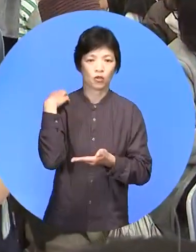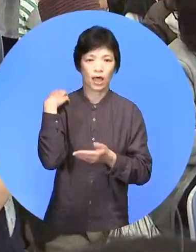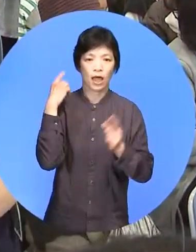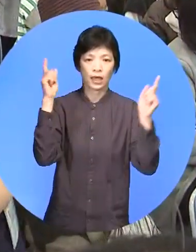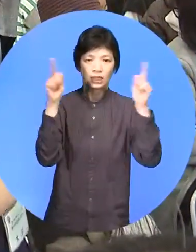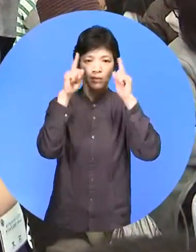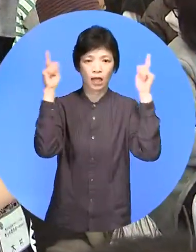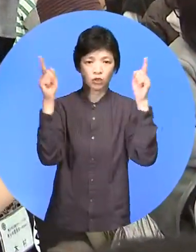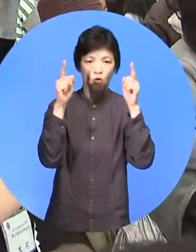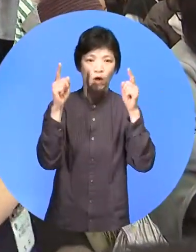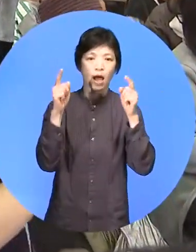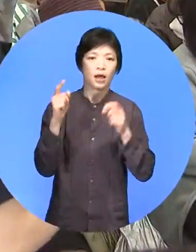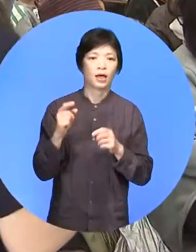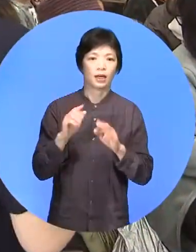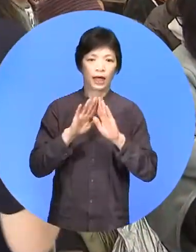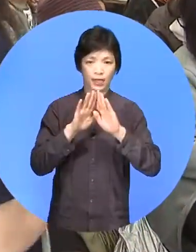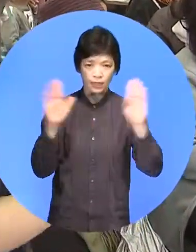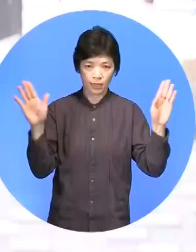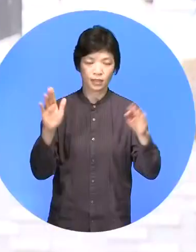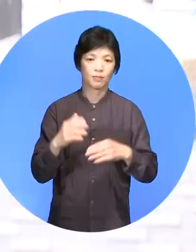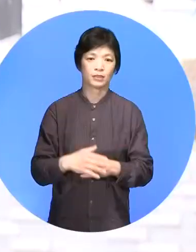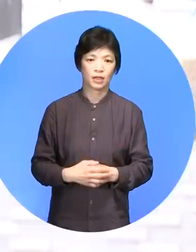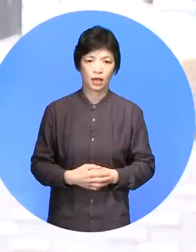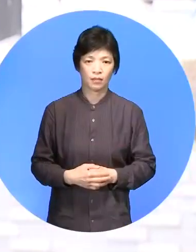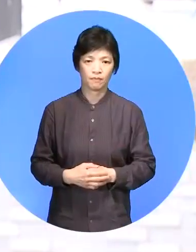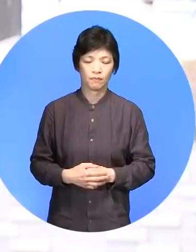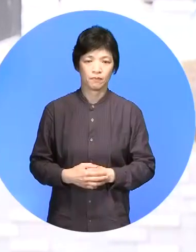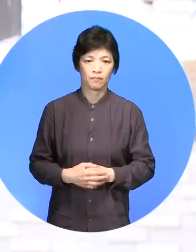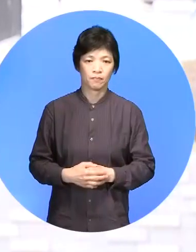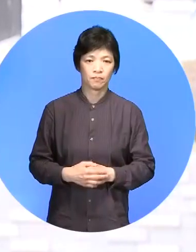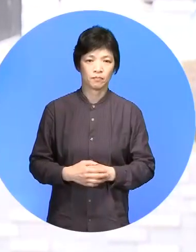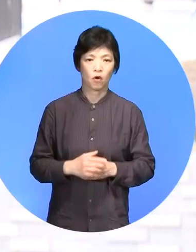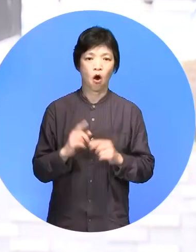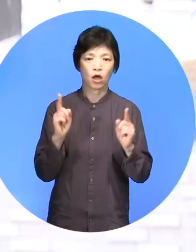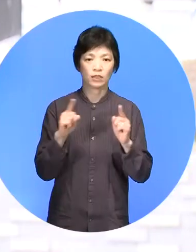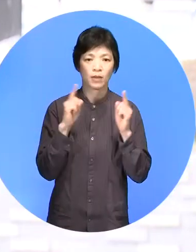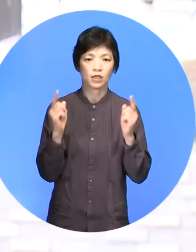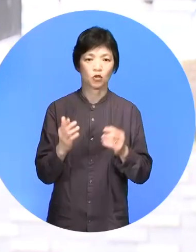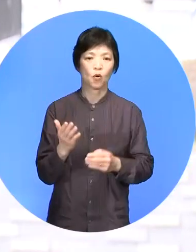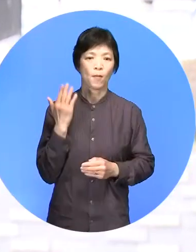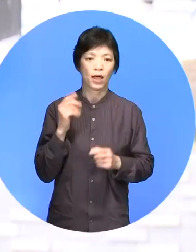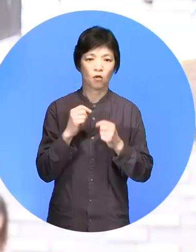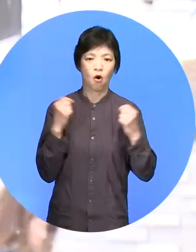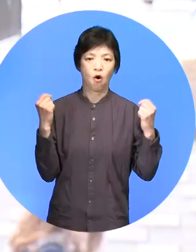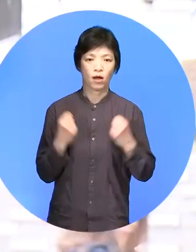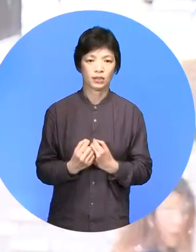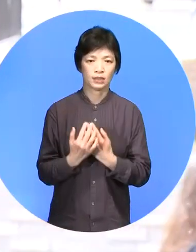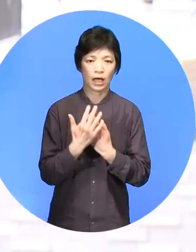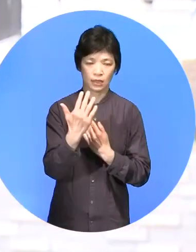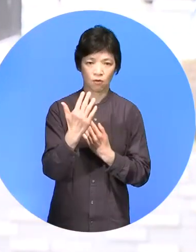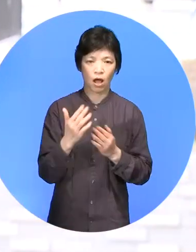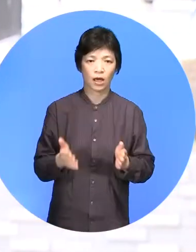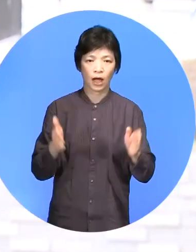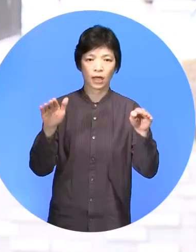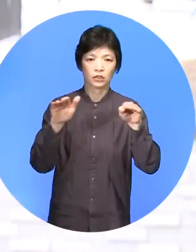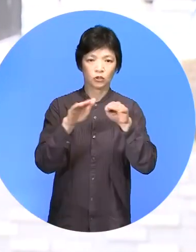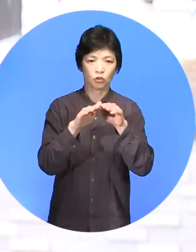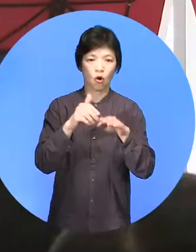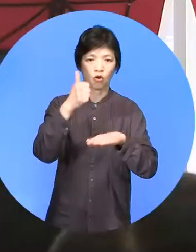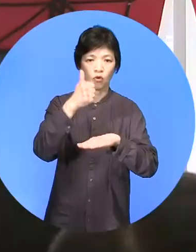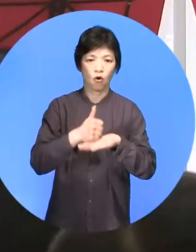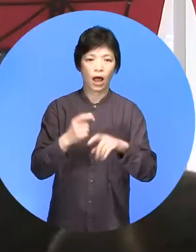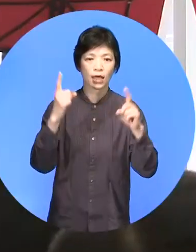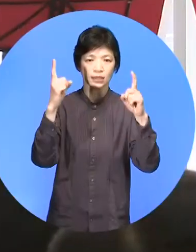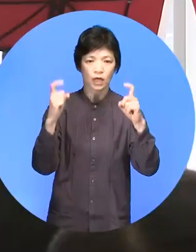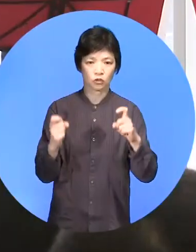されました。イベントの開始を前に行われたセレモニーでは、山本智也館長の挨拶の